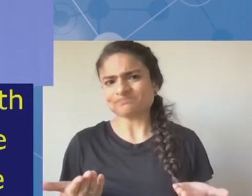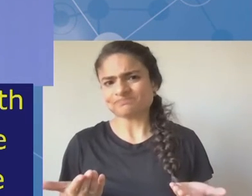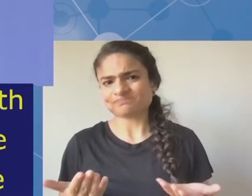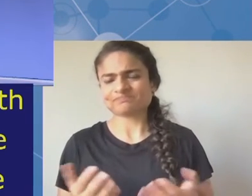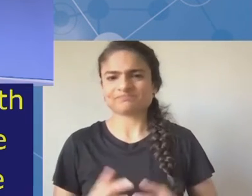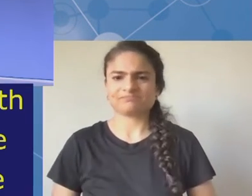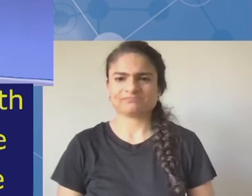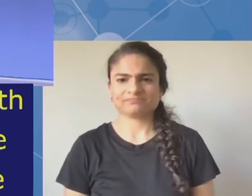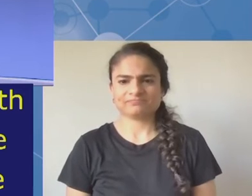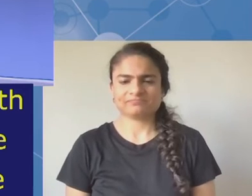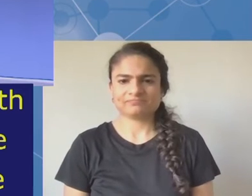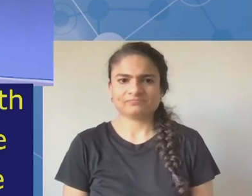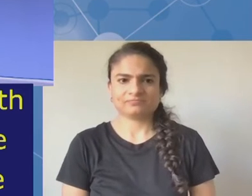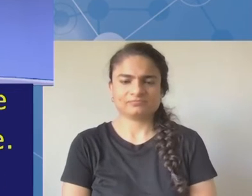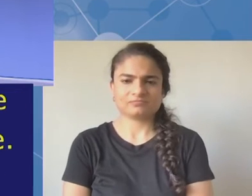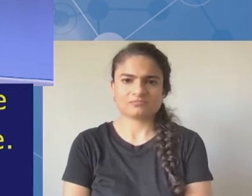Дженна.